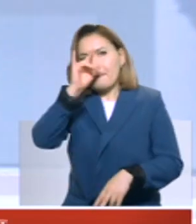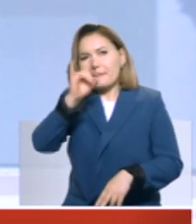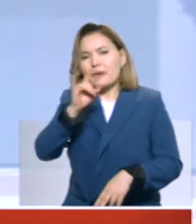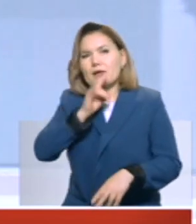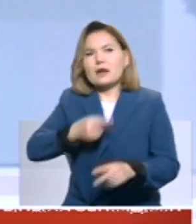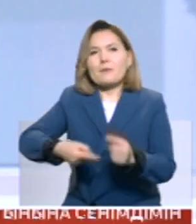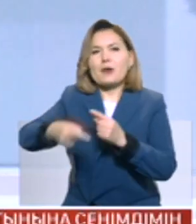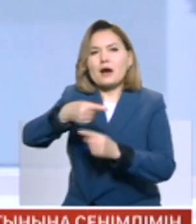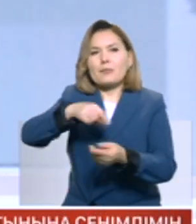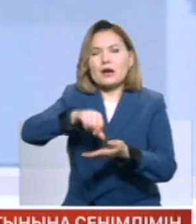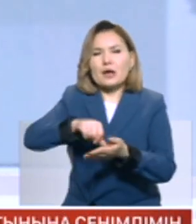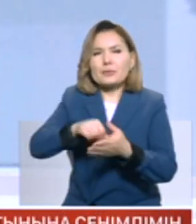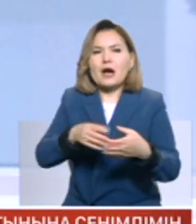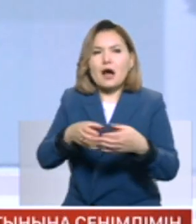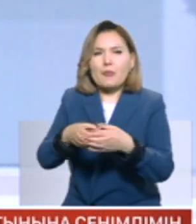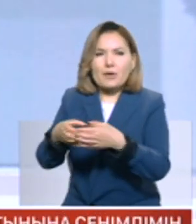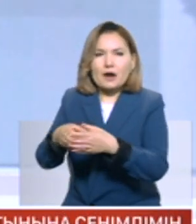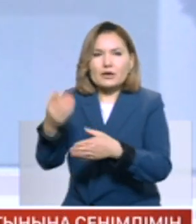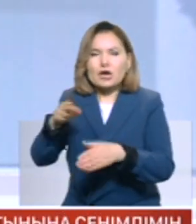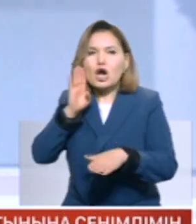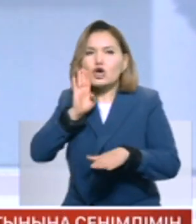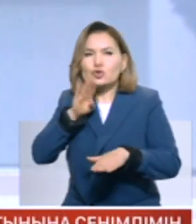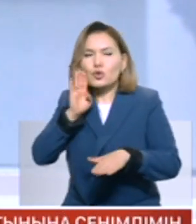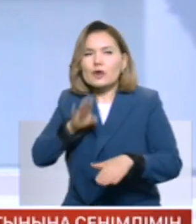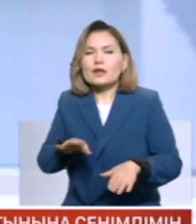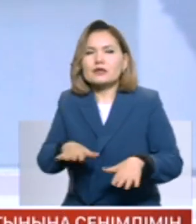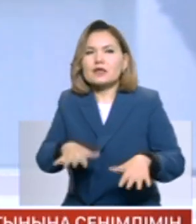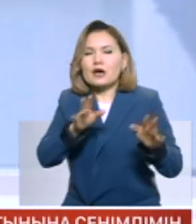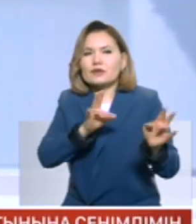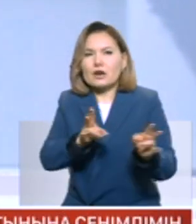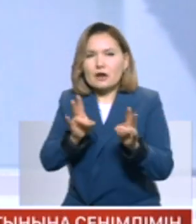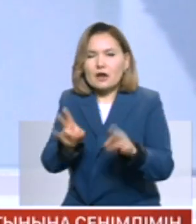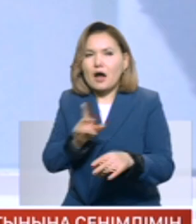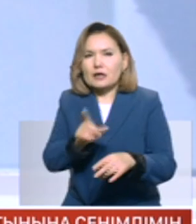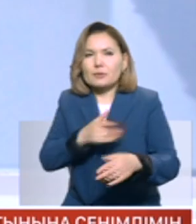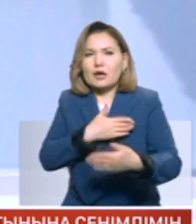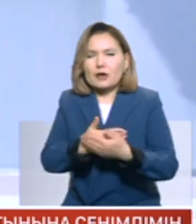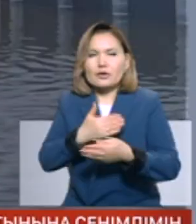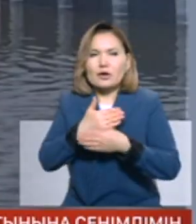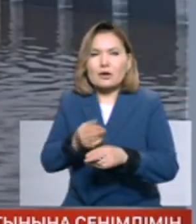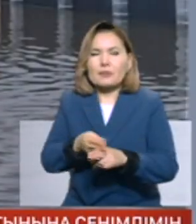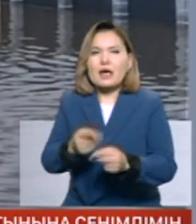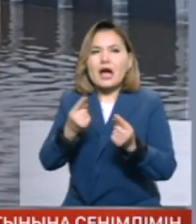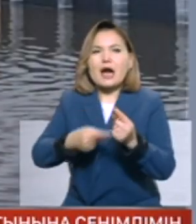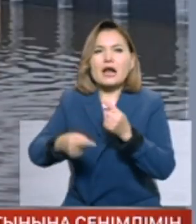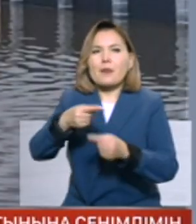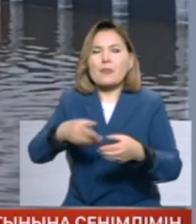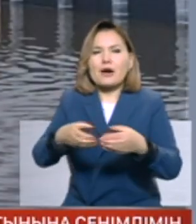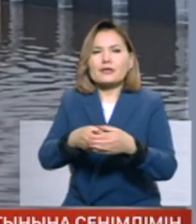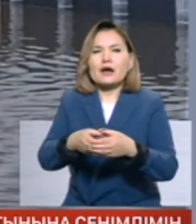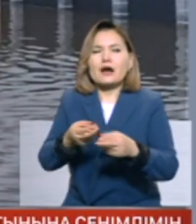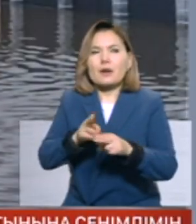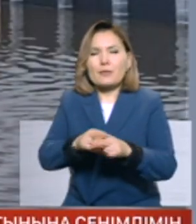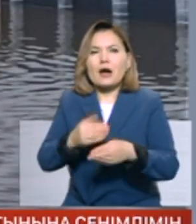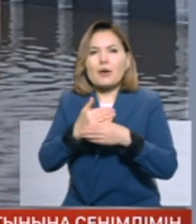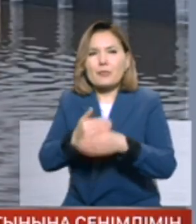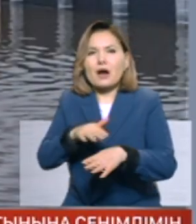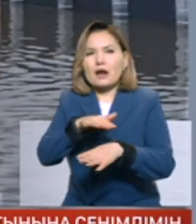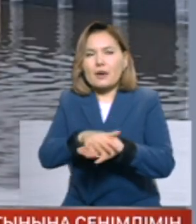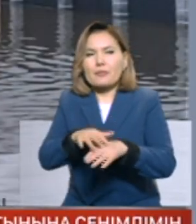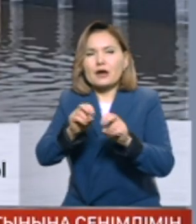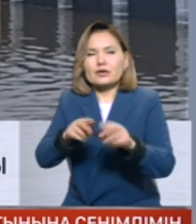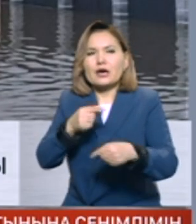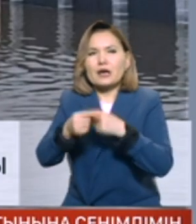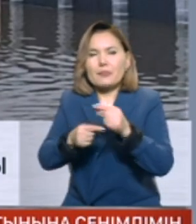Отандық бизнес өкілдер мен компаниялар су тасқыннан зардап шеккендерге белсенді қолдау көрсетіп жатыр. Ірі кәсіпкерлер мен компаниялар қайырымдылық қорлары